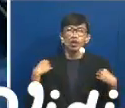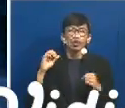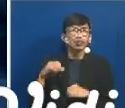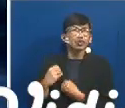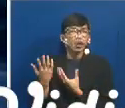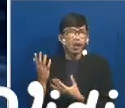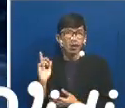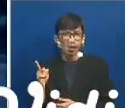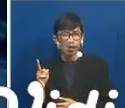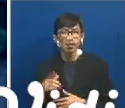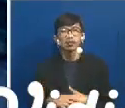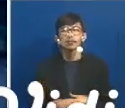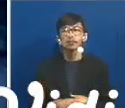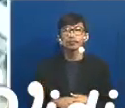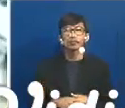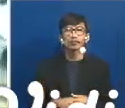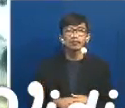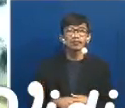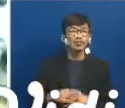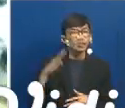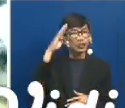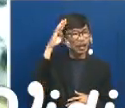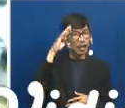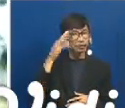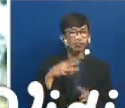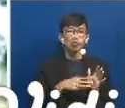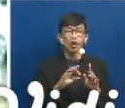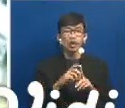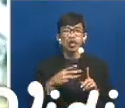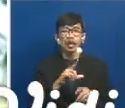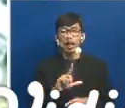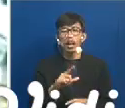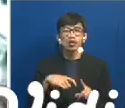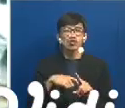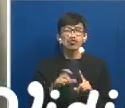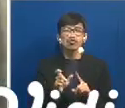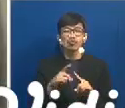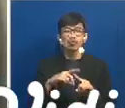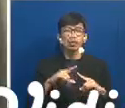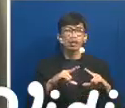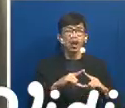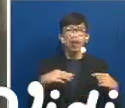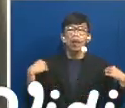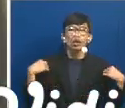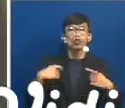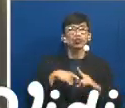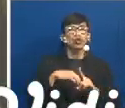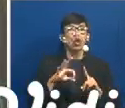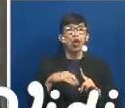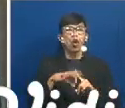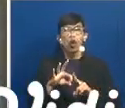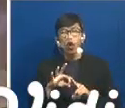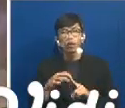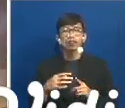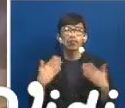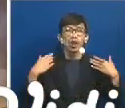model yang diburu oleh pembeli, untuk pria ini model kutra yang diburu, ya ini model baju dengan kondisi baju koko yang lebih panjang